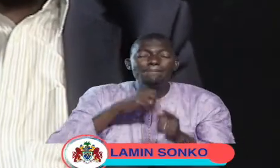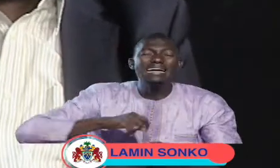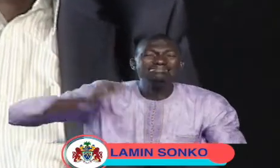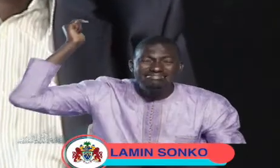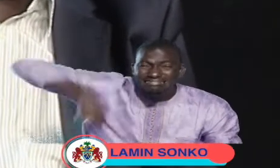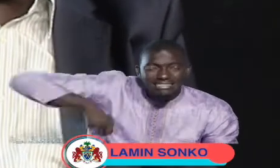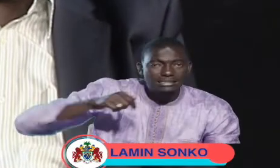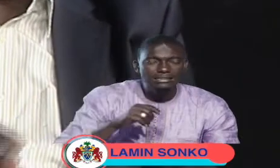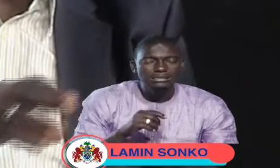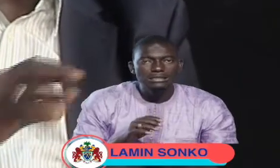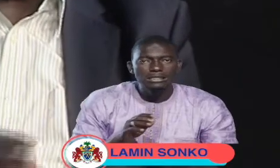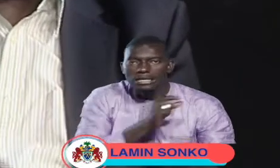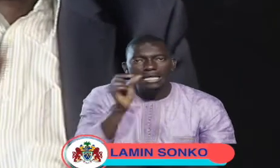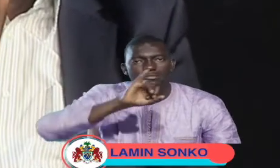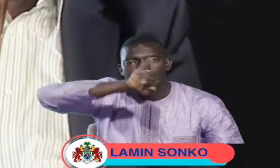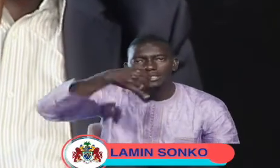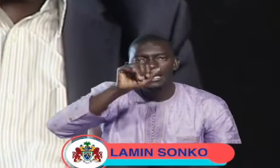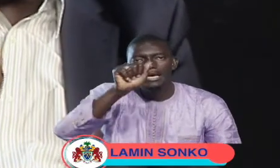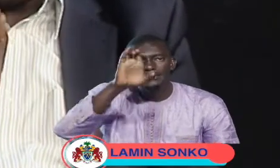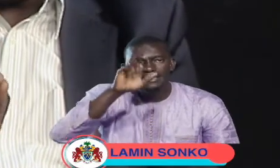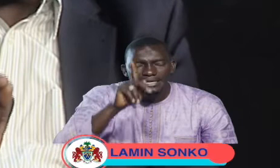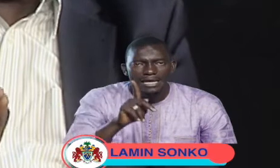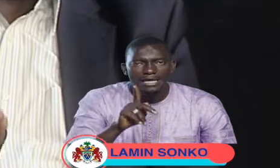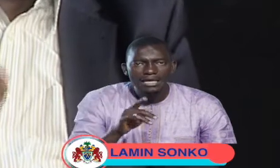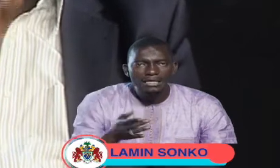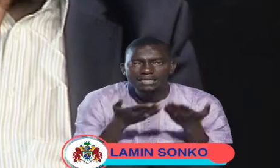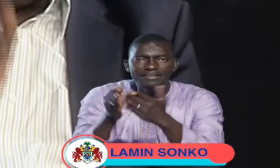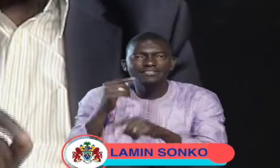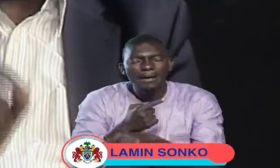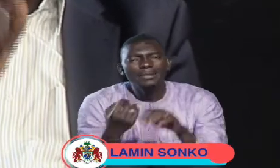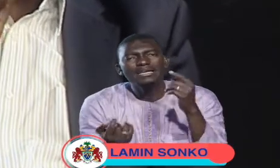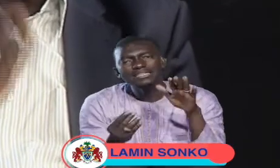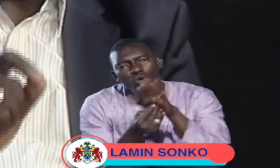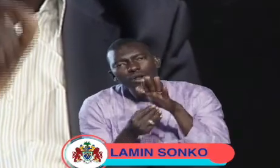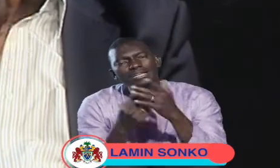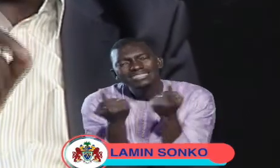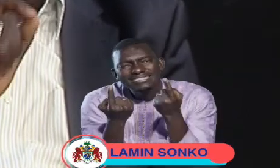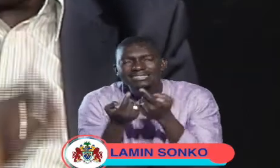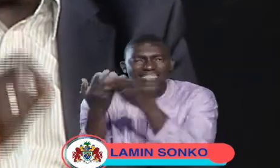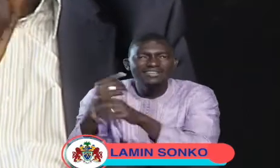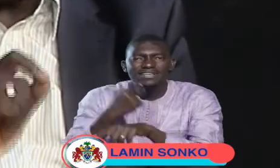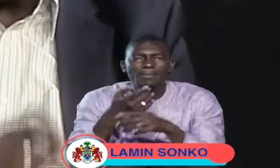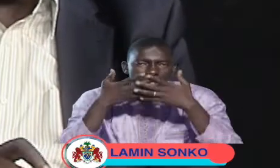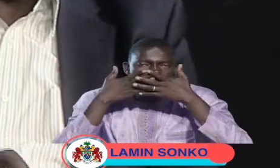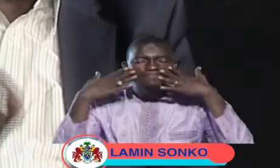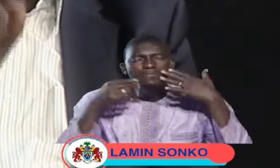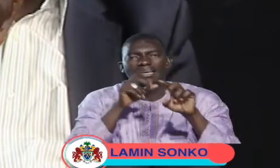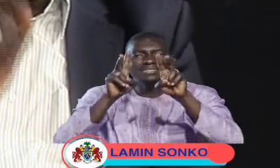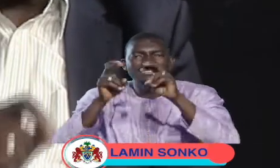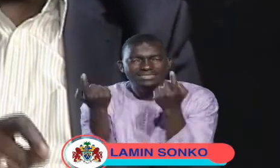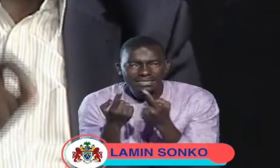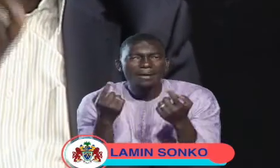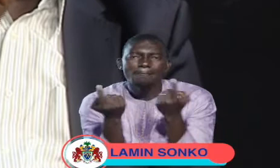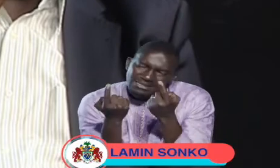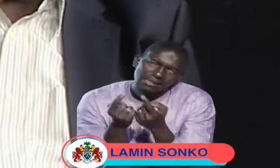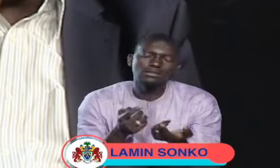baxuñ bagage yi da am fever loolu wax nañ du nekk wa dañ bëgg wax ni ñi nekk kepa bagage bo xamne joge na bitim do ñew duga plane ñew